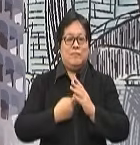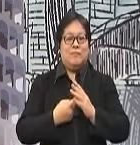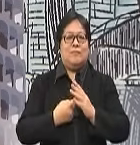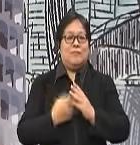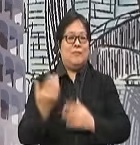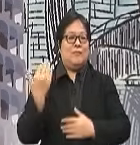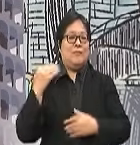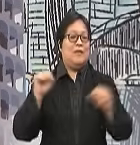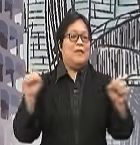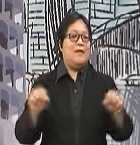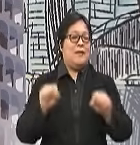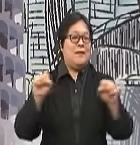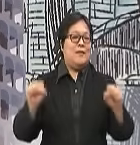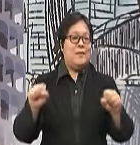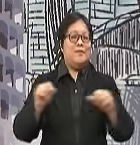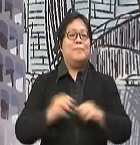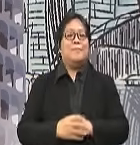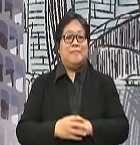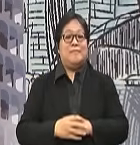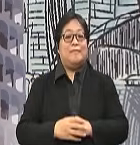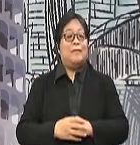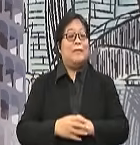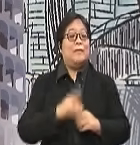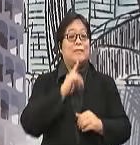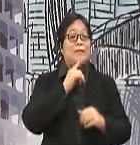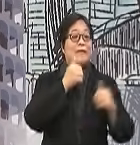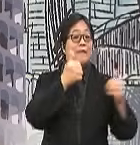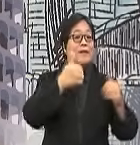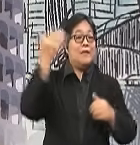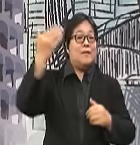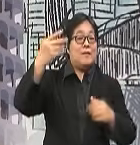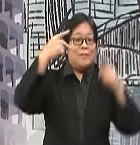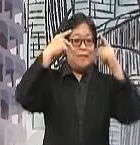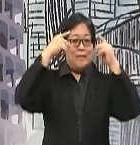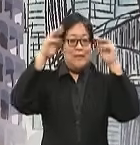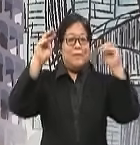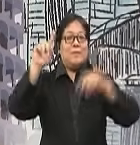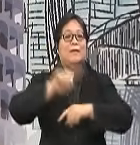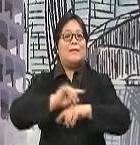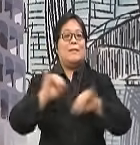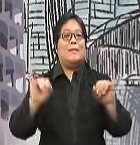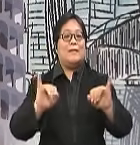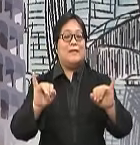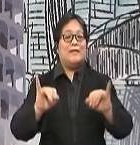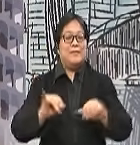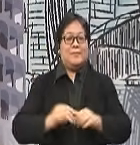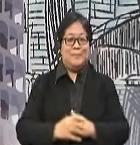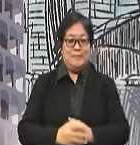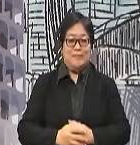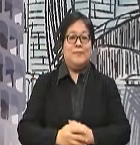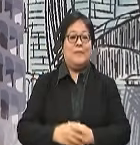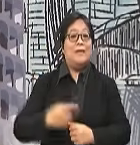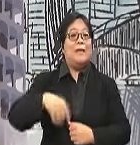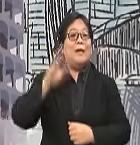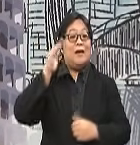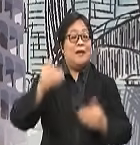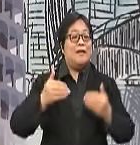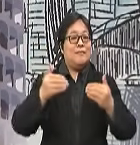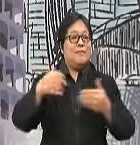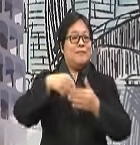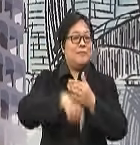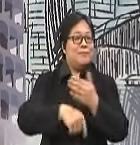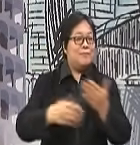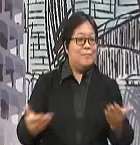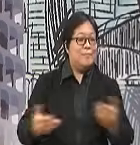pada hari Selasa yang lalu selepas dibentangkan oleh yang amat hormat berada menteri Datuk Seri Ismail Sabri aku kami akan bau kampret